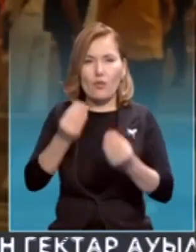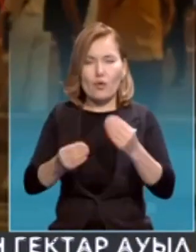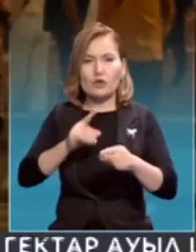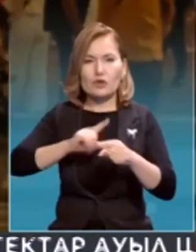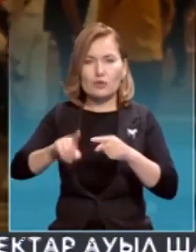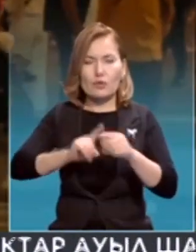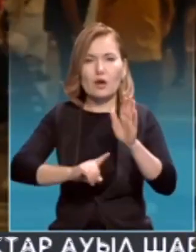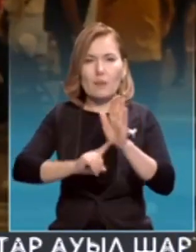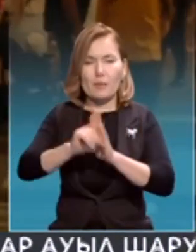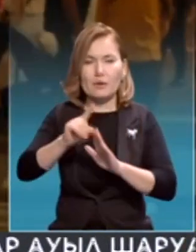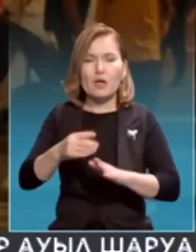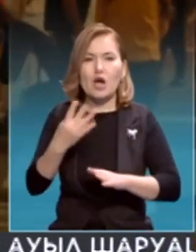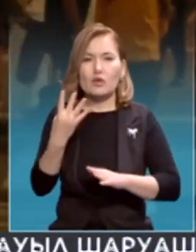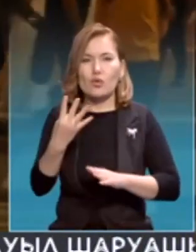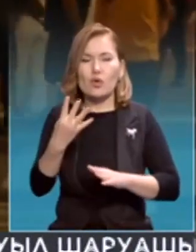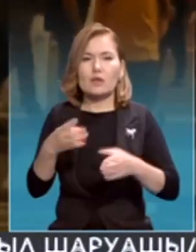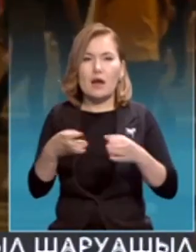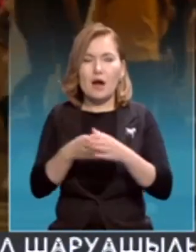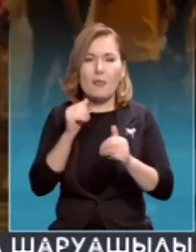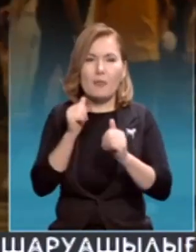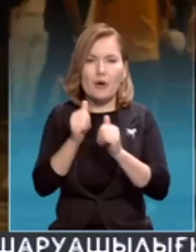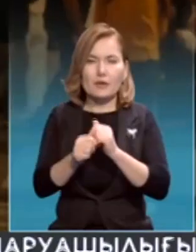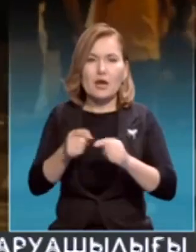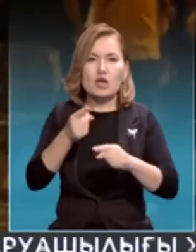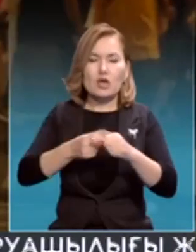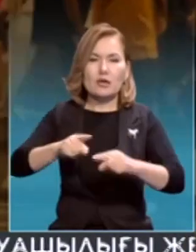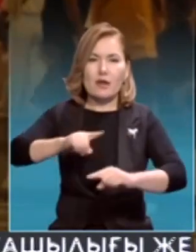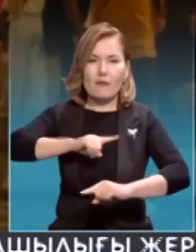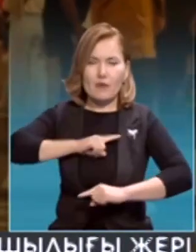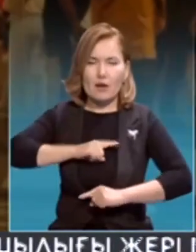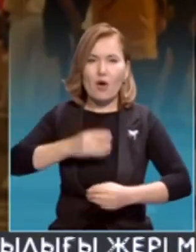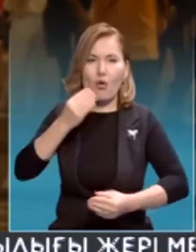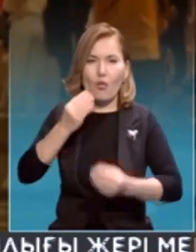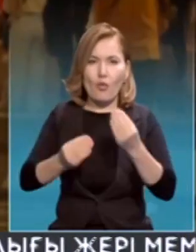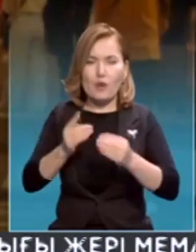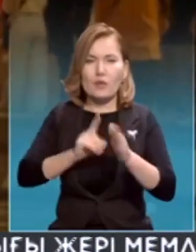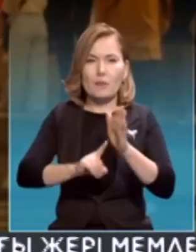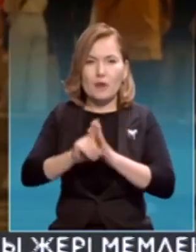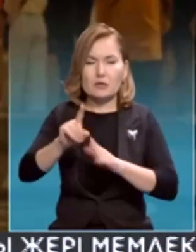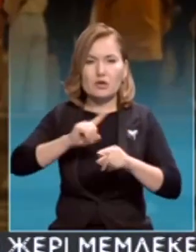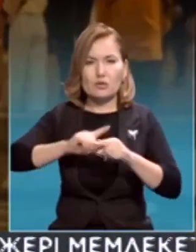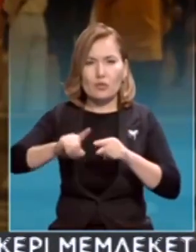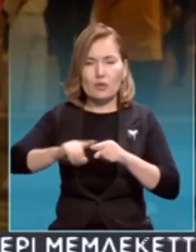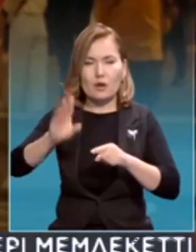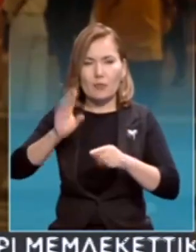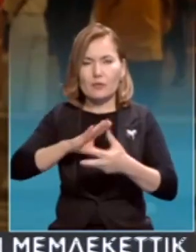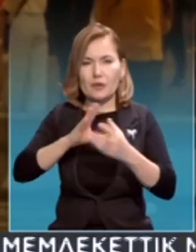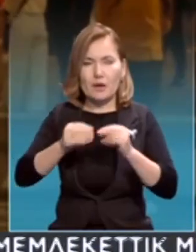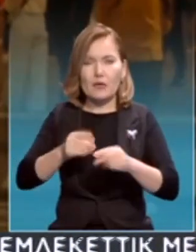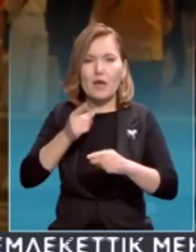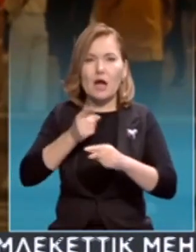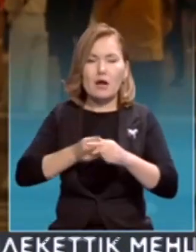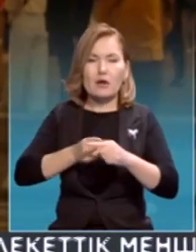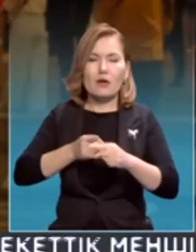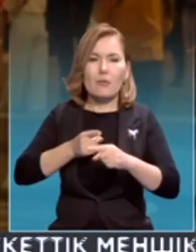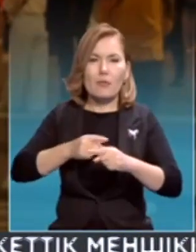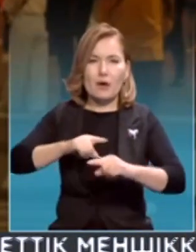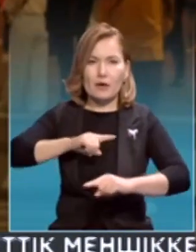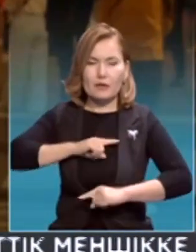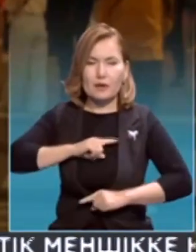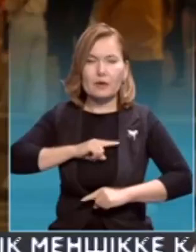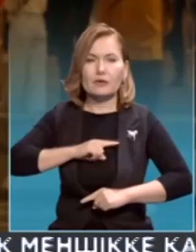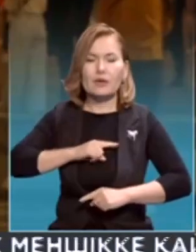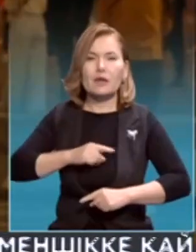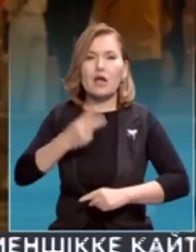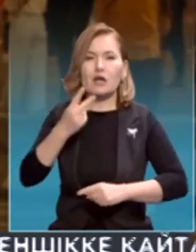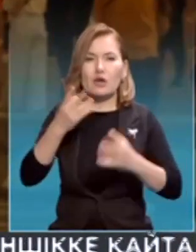4 команда анықталды, алда жартылай финалдық матч. Дегенмен, ширек финал мен жартылай финалдық ойындардың арасында 2 күн демалыс бар.